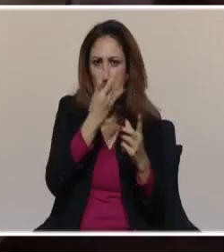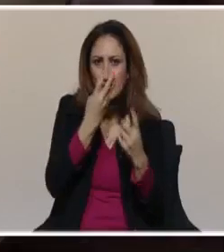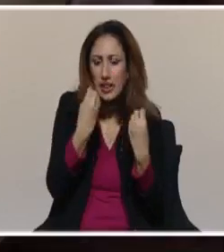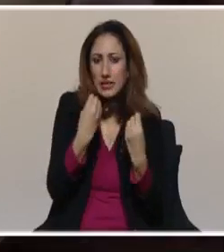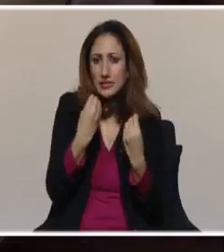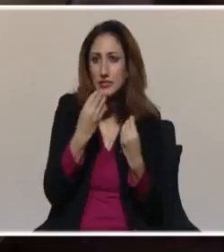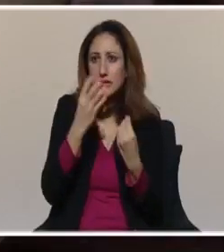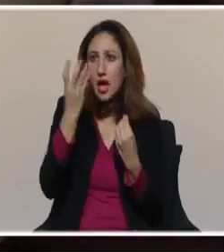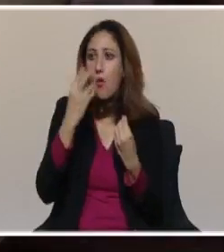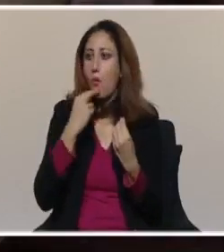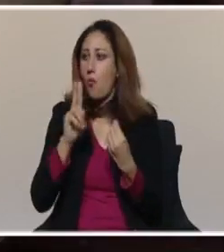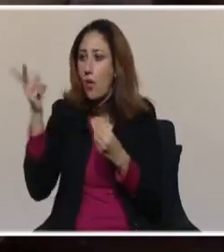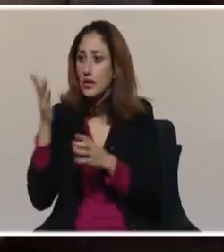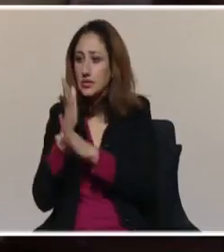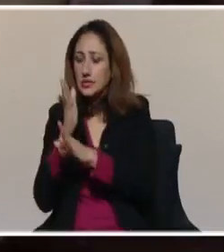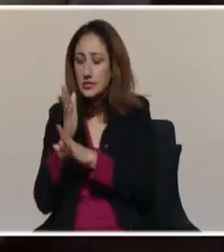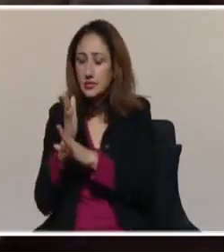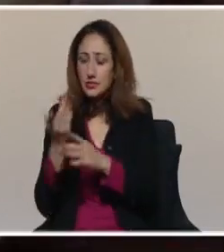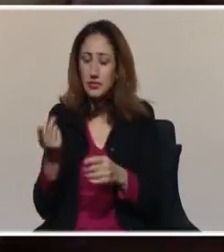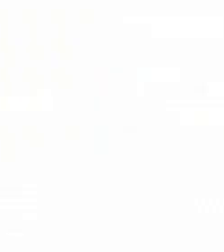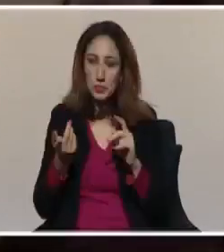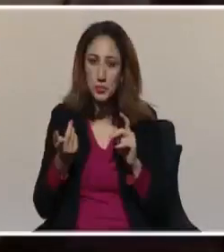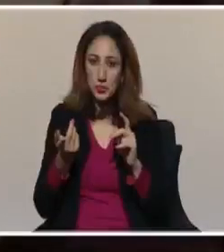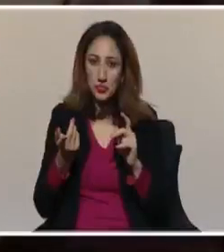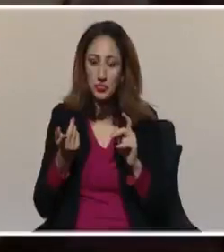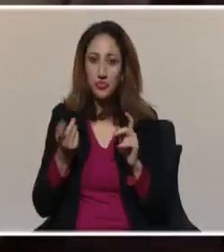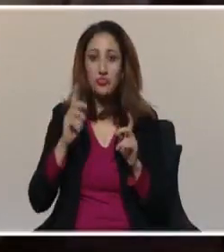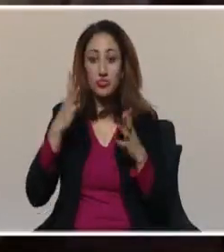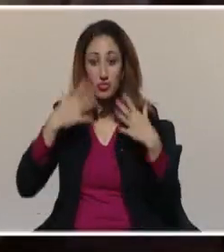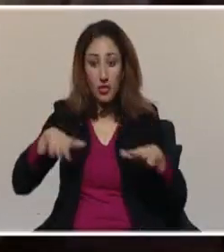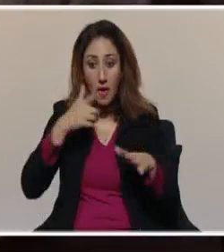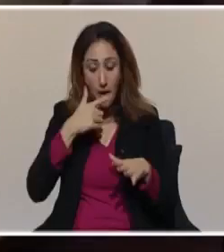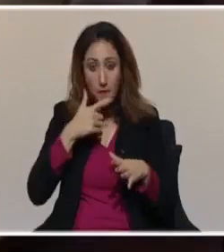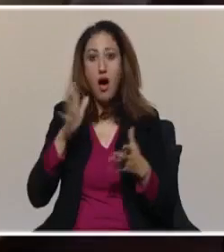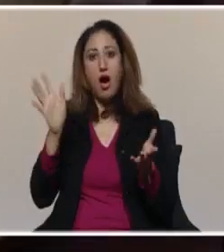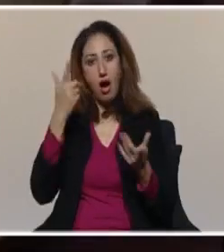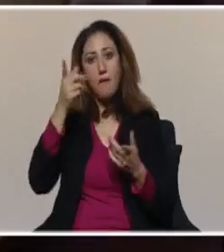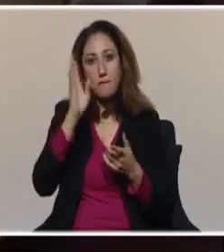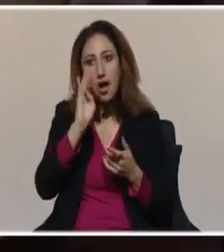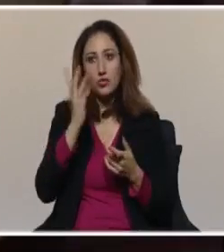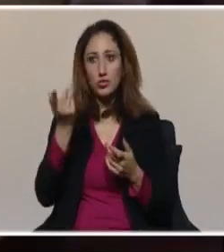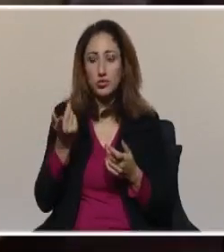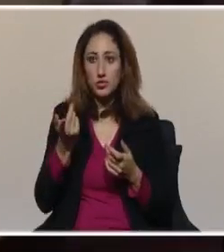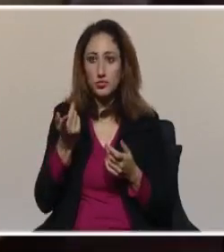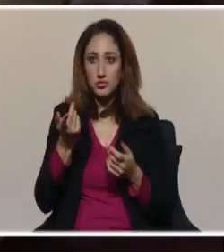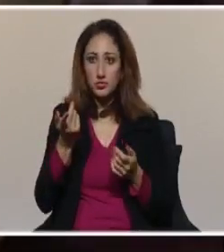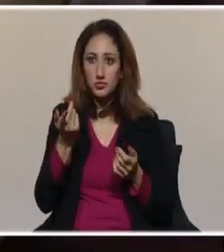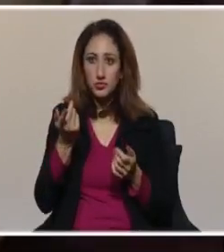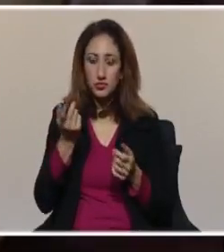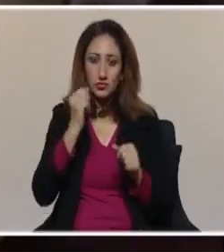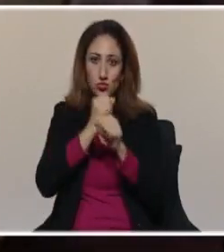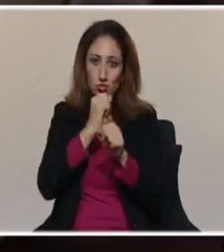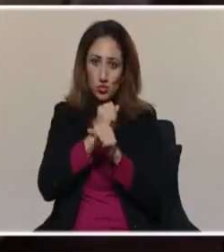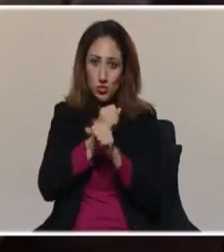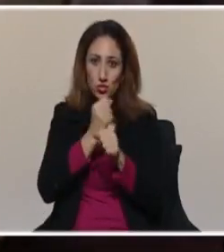رسمي. هل والدها كان يعلم بزواجها عرفيا؟ لا. الزواج العرفي بيستلزم وجود شهود؟ بيستلزم وجود شهود شهدين. بس